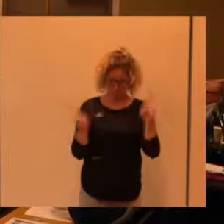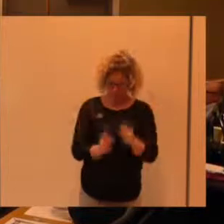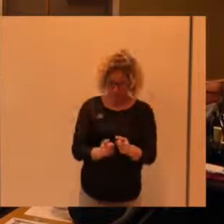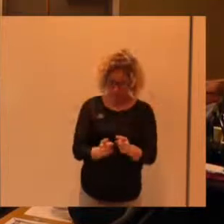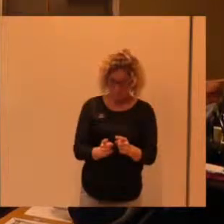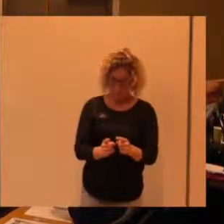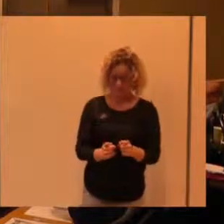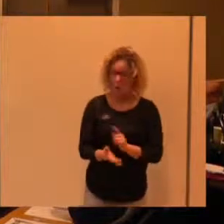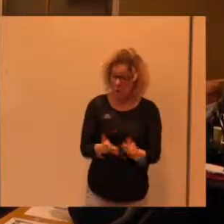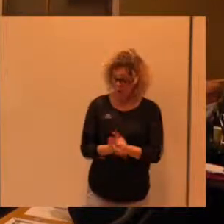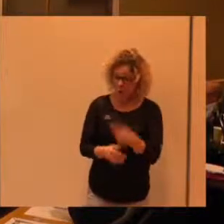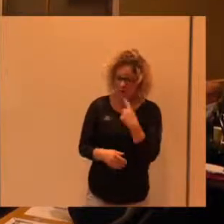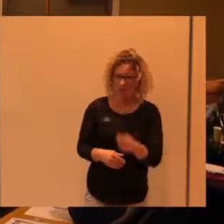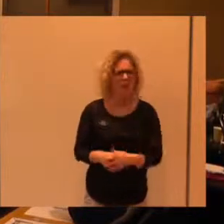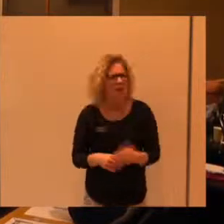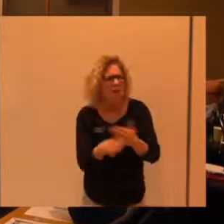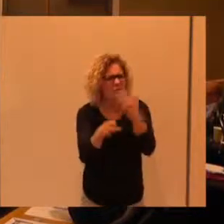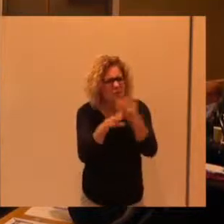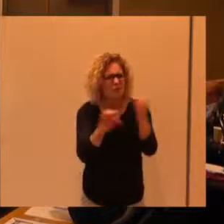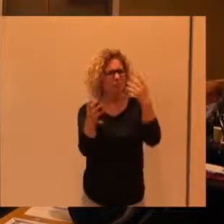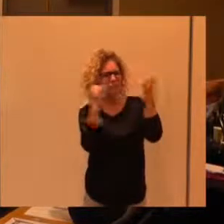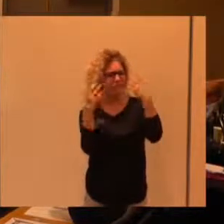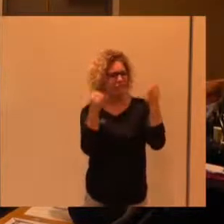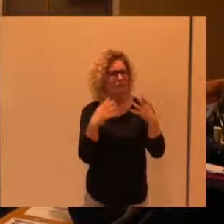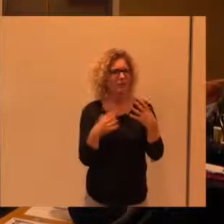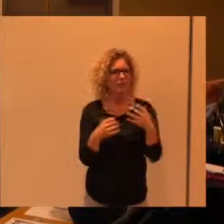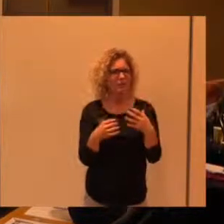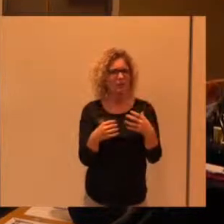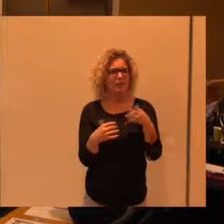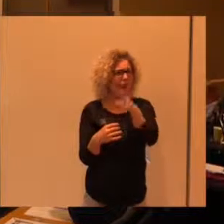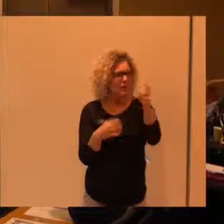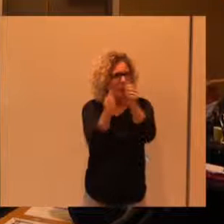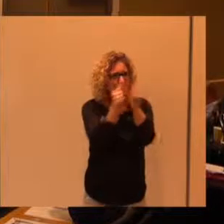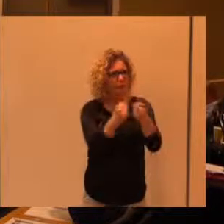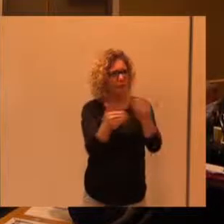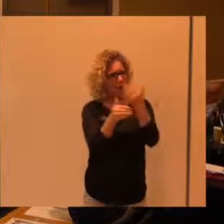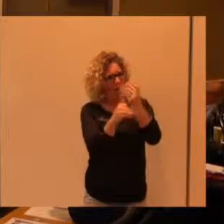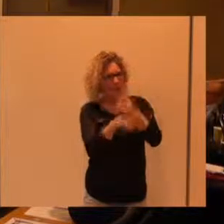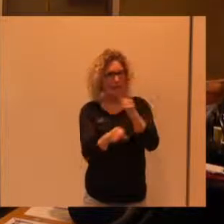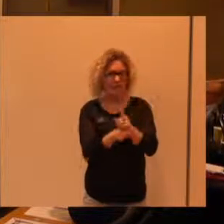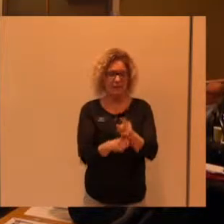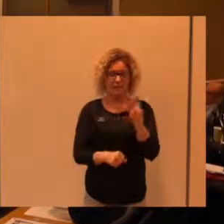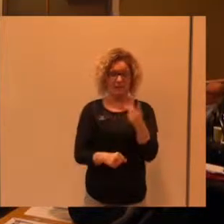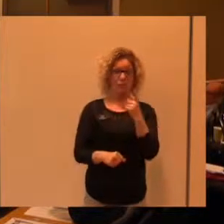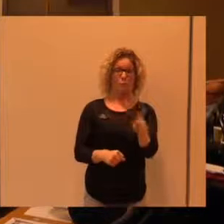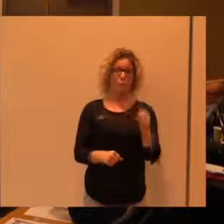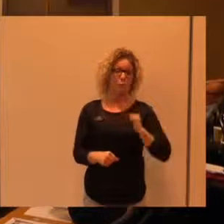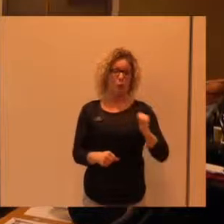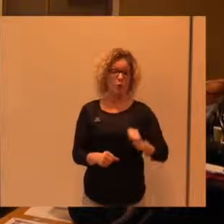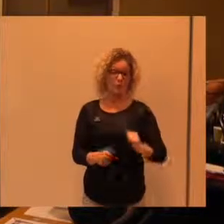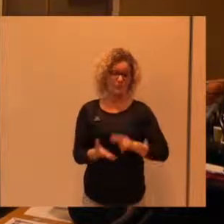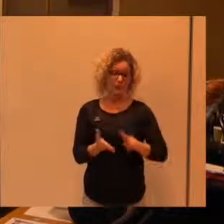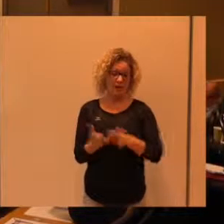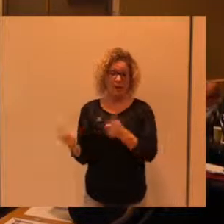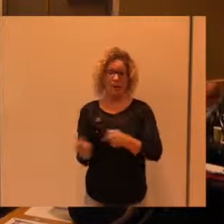De säger väldigt ofta att det blir störande, det finns störande objekt på sidan. Så det var ju absolut förbjudet för Konsumentverket att lägga